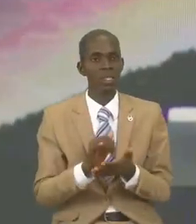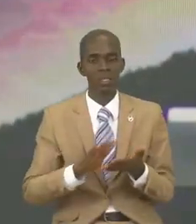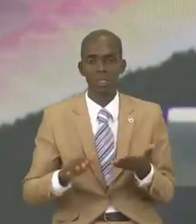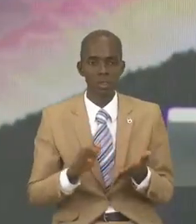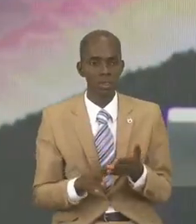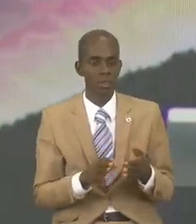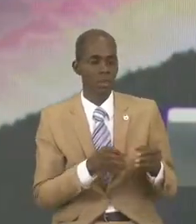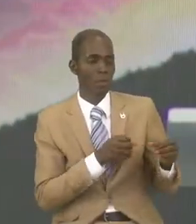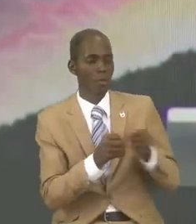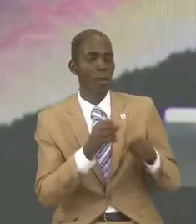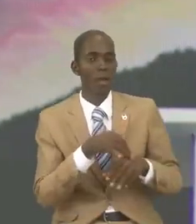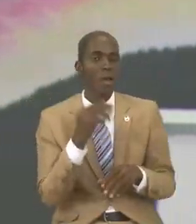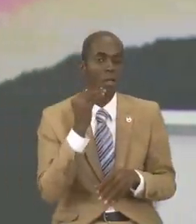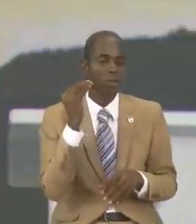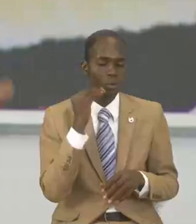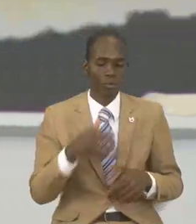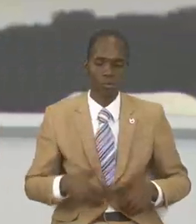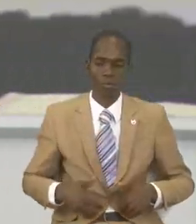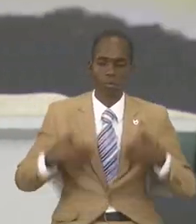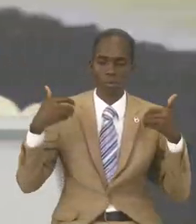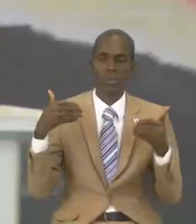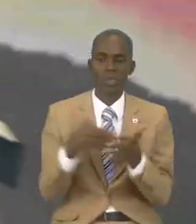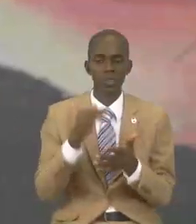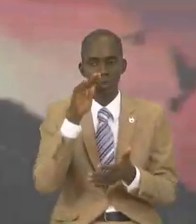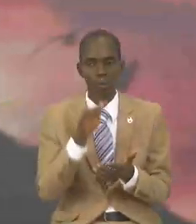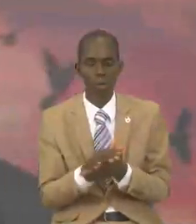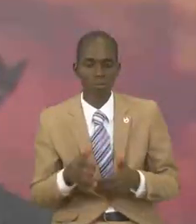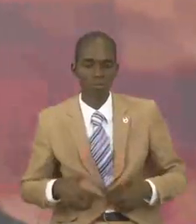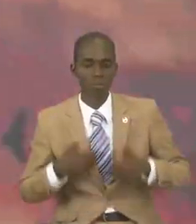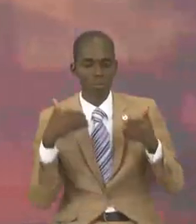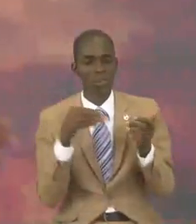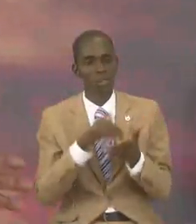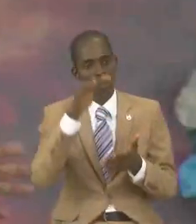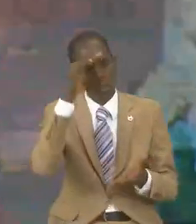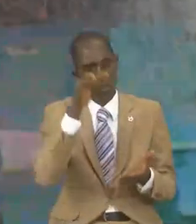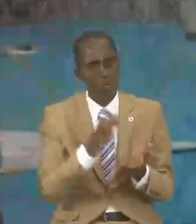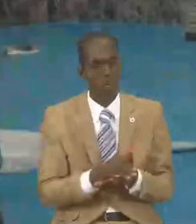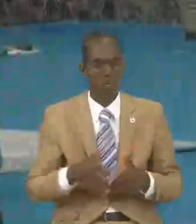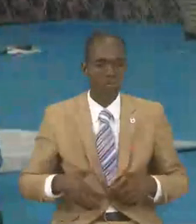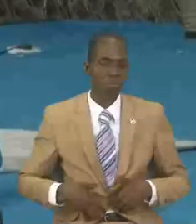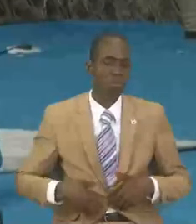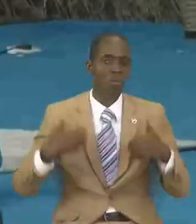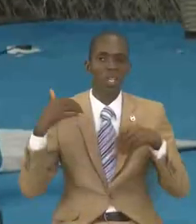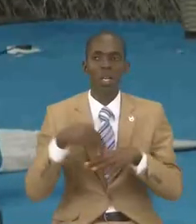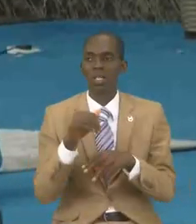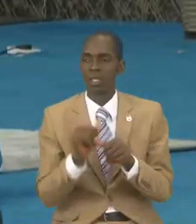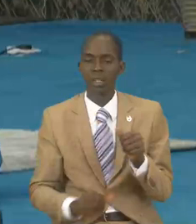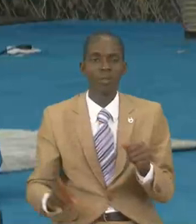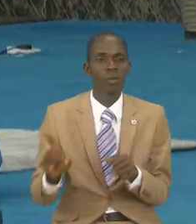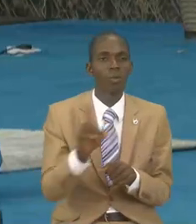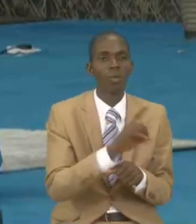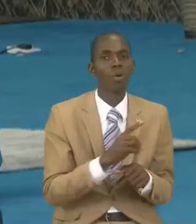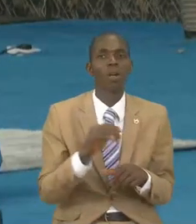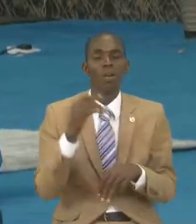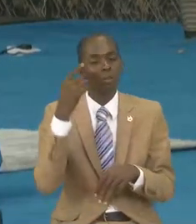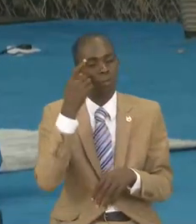Tu ne vas pas te bagarrer à la maison, te fâcher contre ton épouse, te fâcher contre ton époux, te fâcher contre tout le monde,